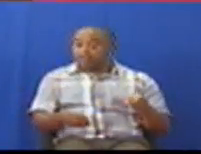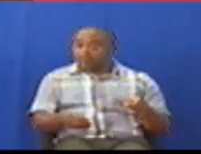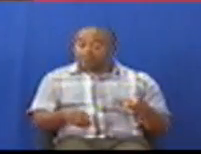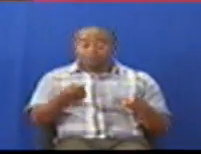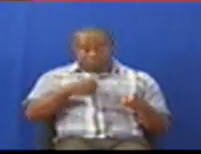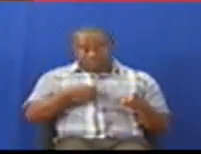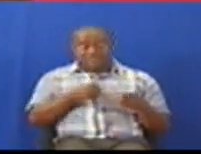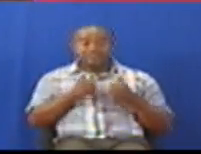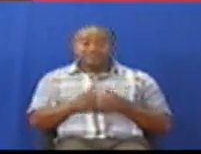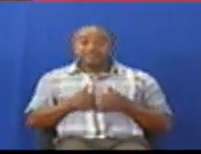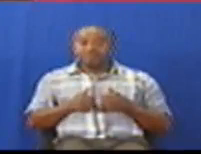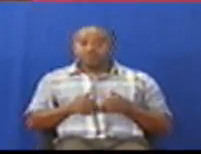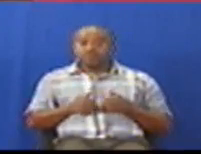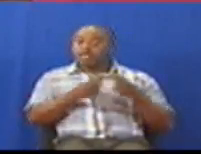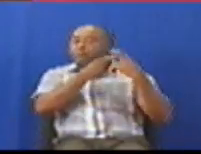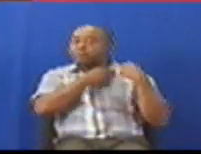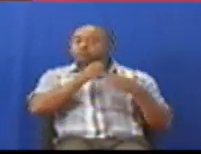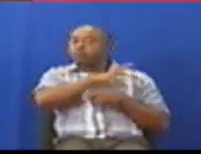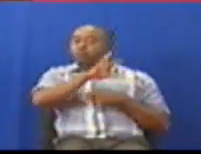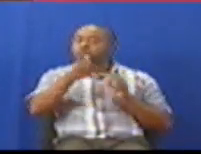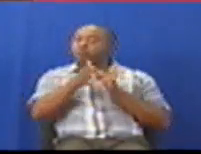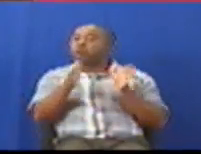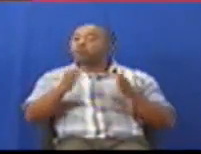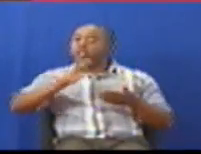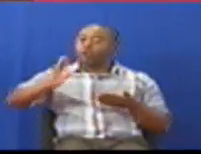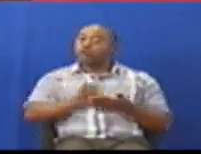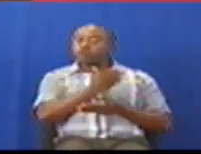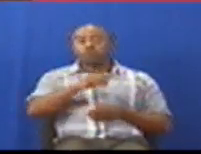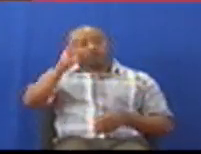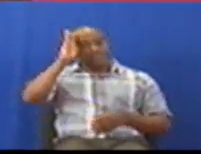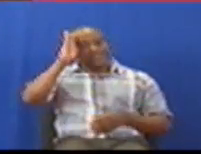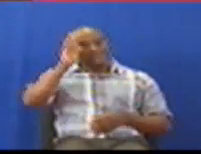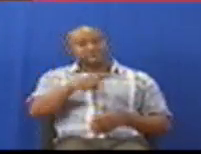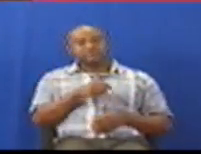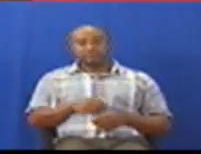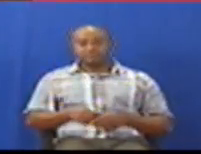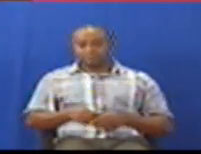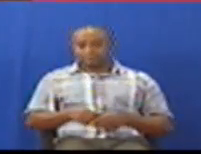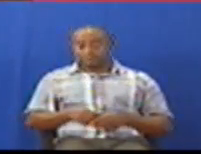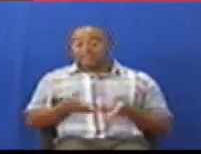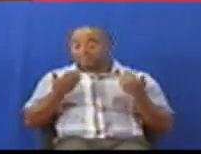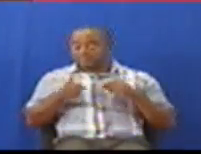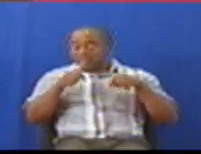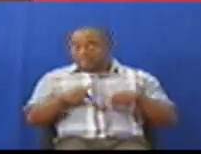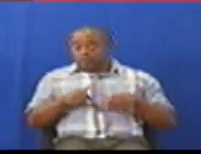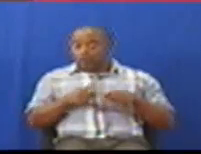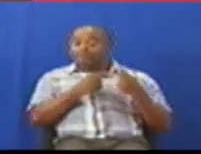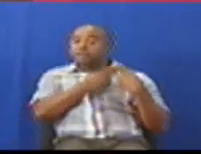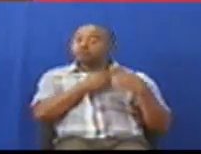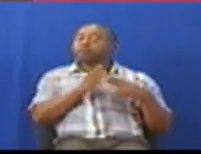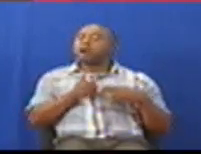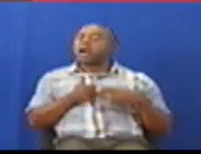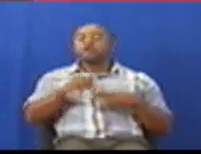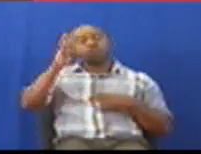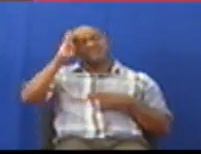nilitarajia haya majukumu makubwa yaondolewe kwa mzazi. Sasa leo haya majukumu yote